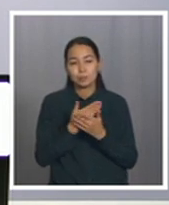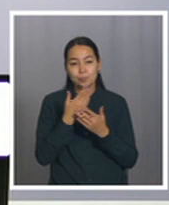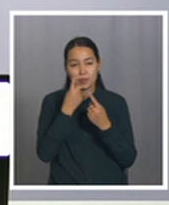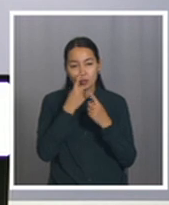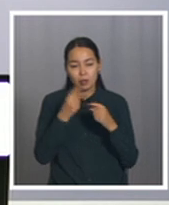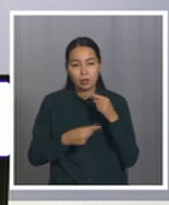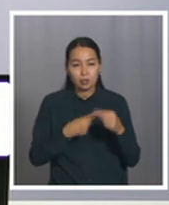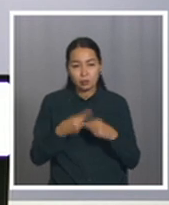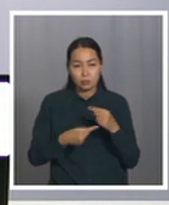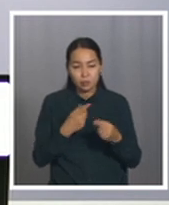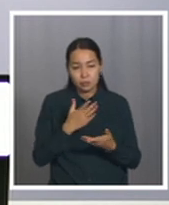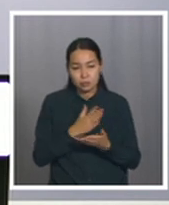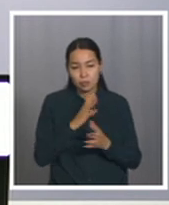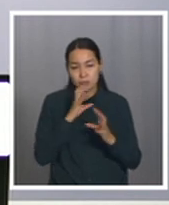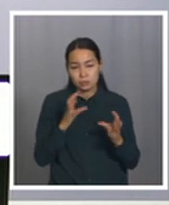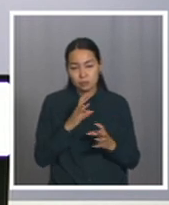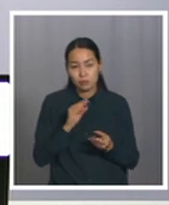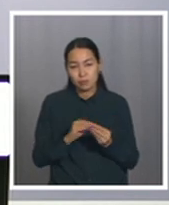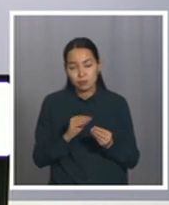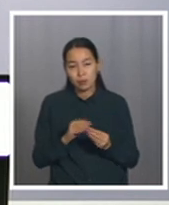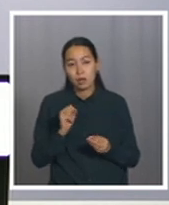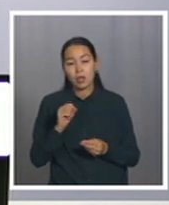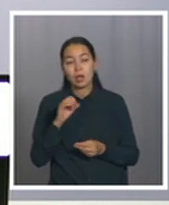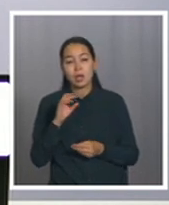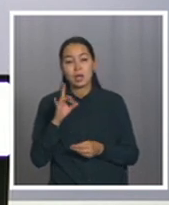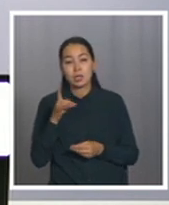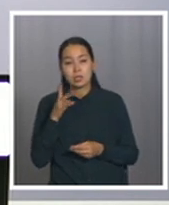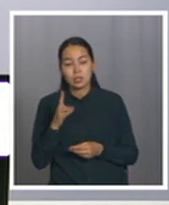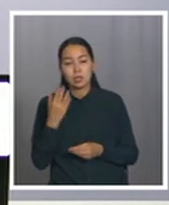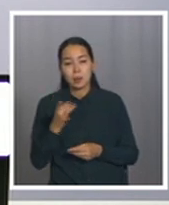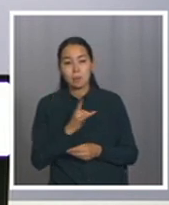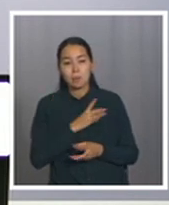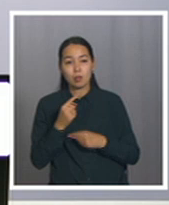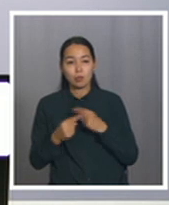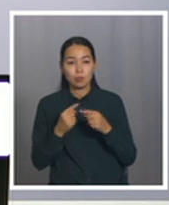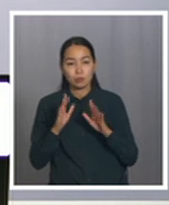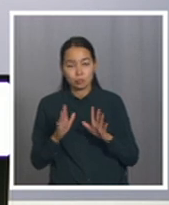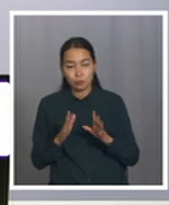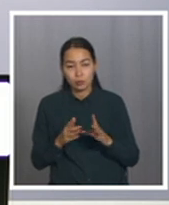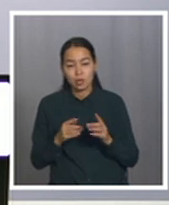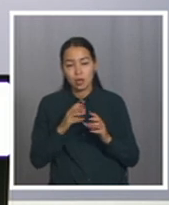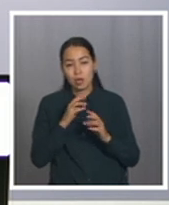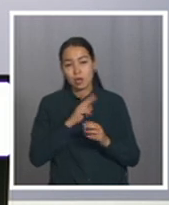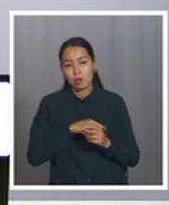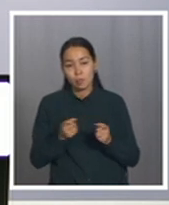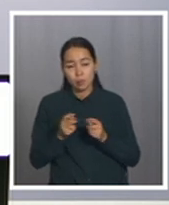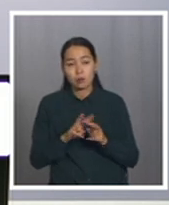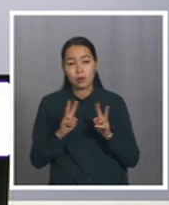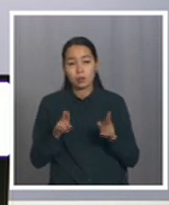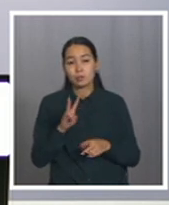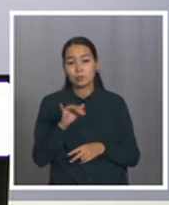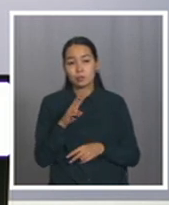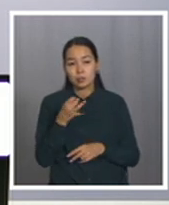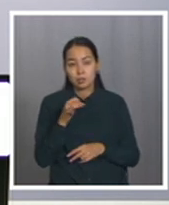атқарса, РНК нәрус синтезін басқару болып саналады. Екеуі де нуклеотидтерден тұрады,